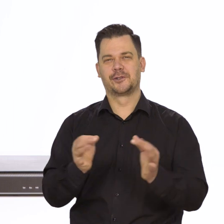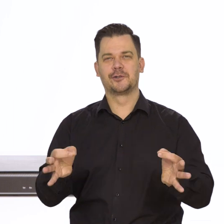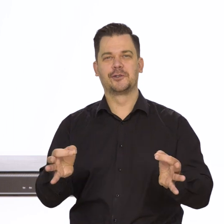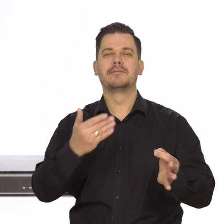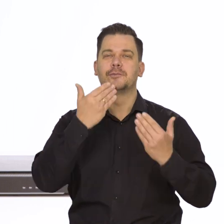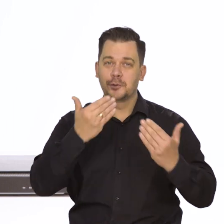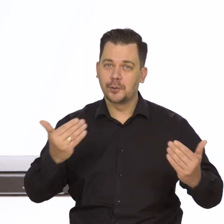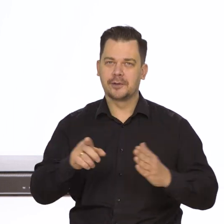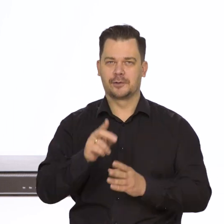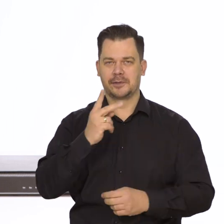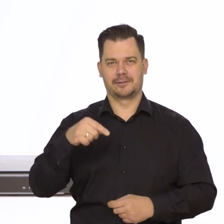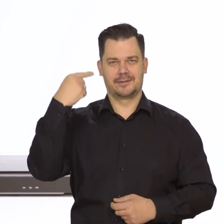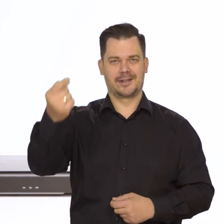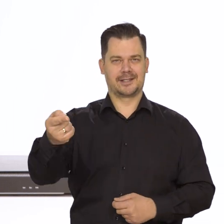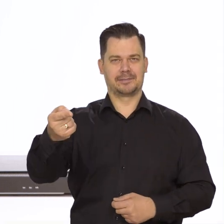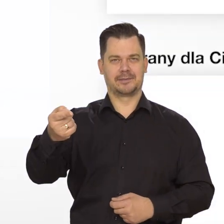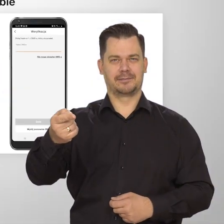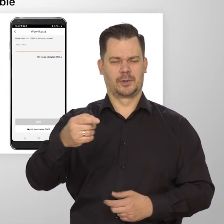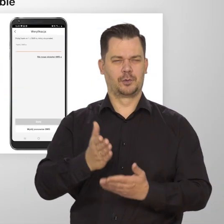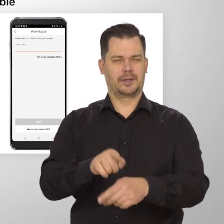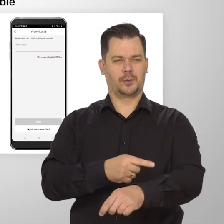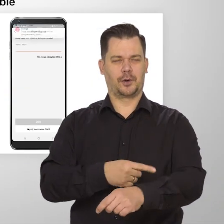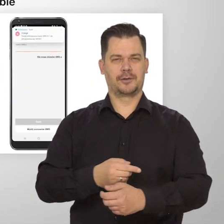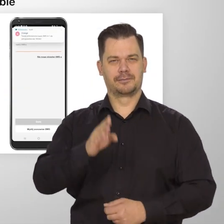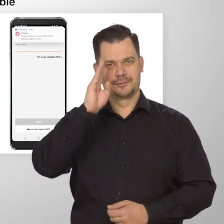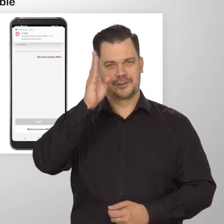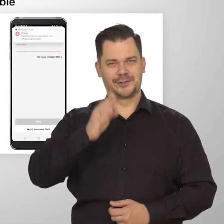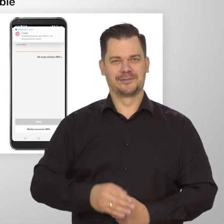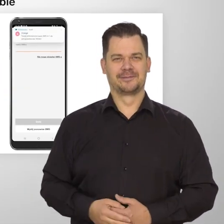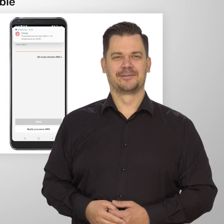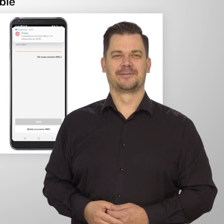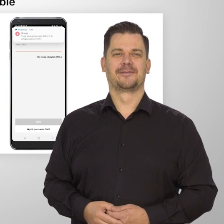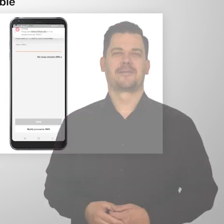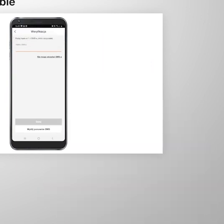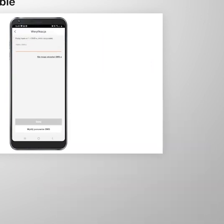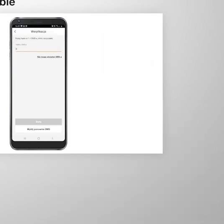tym odcinku to wszystko. Dziękuję i do zobaczenia w kolejnym już niebawem. Cześć!